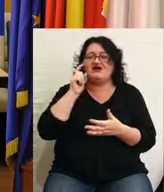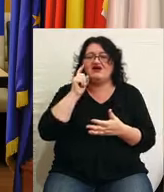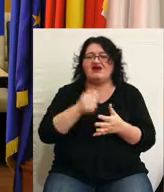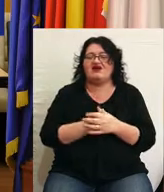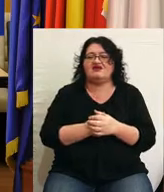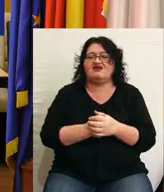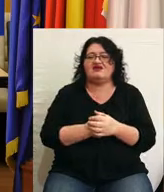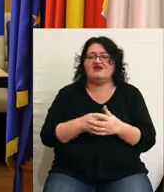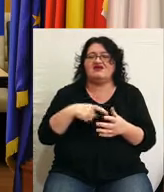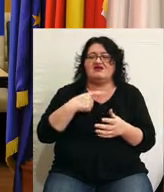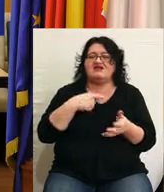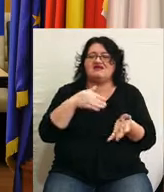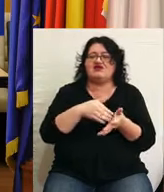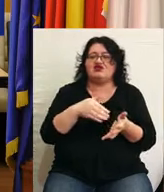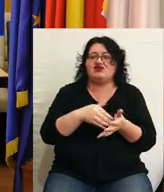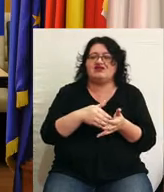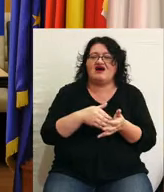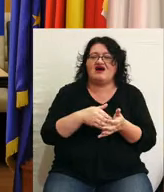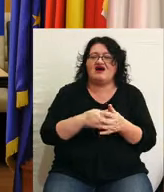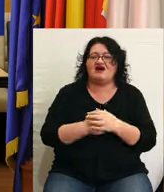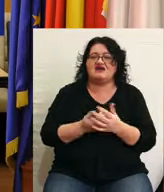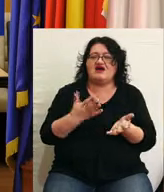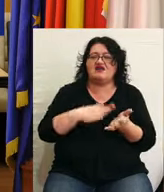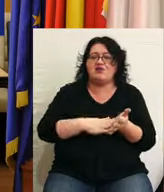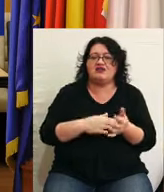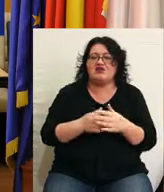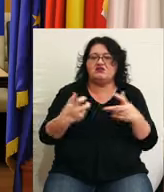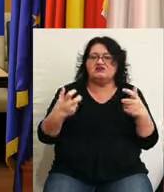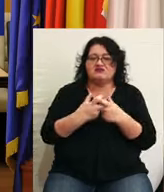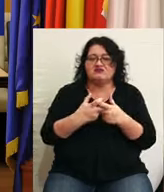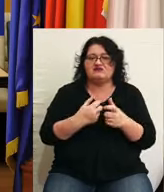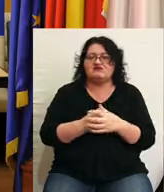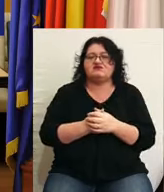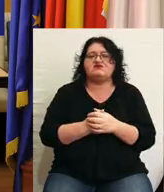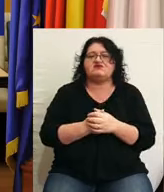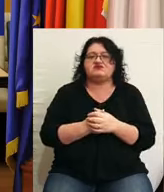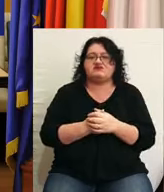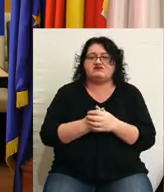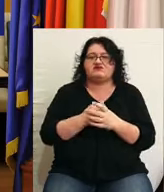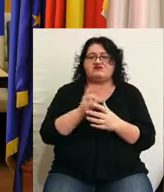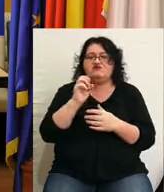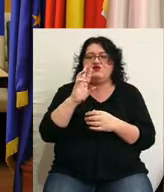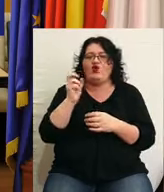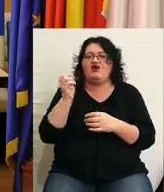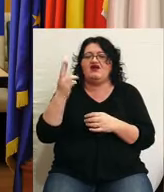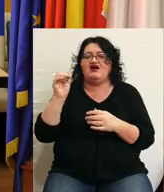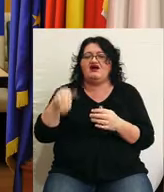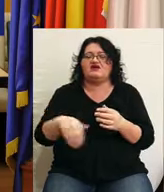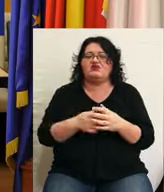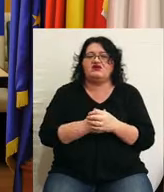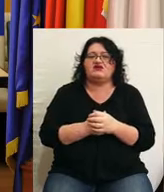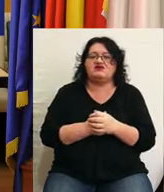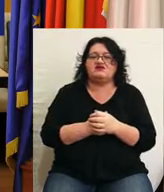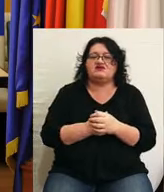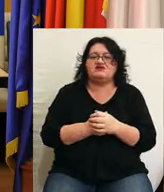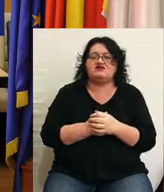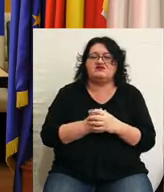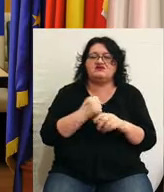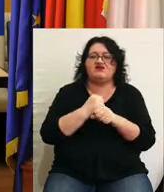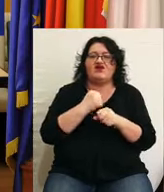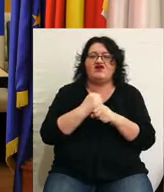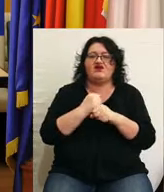că este necesar să adaptăm tariful. Colterm a